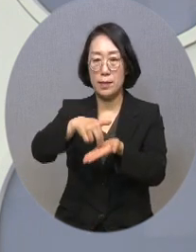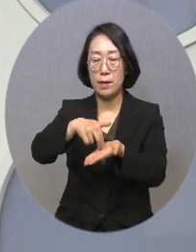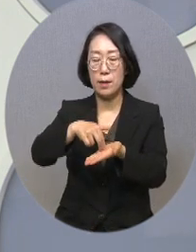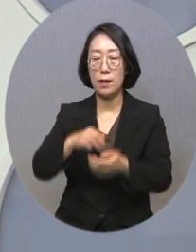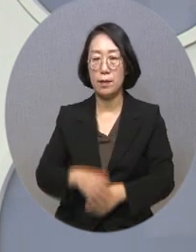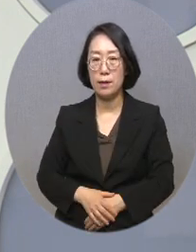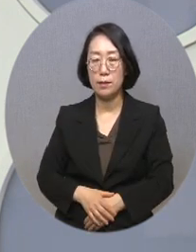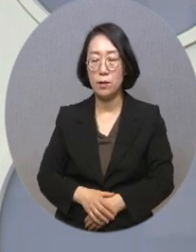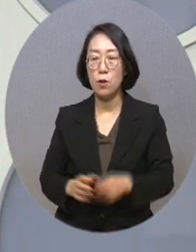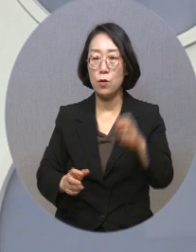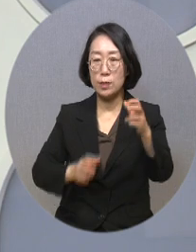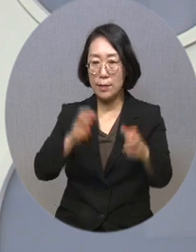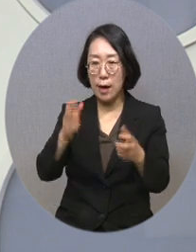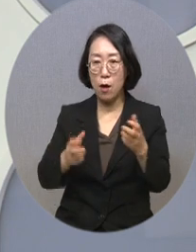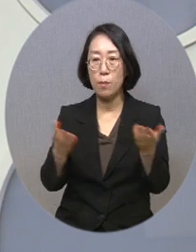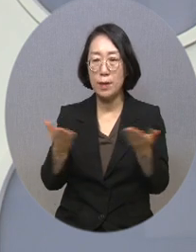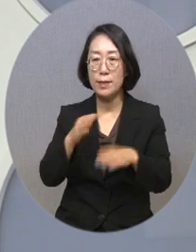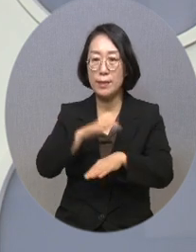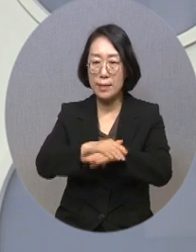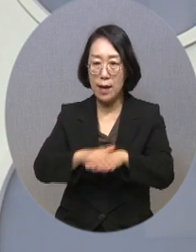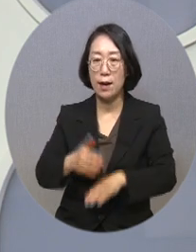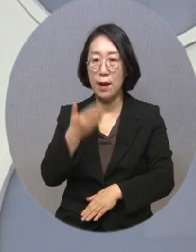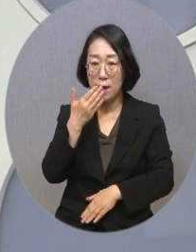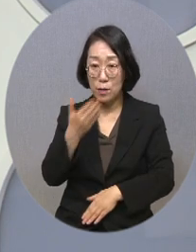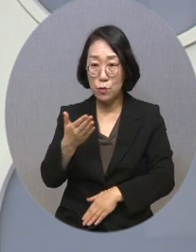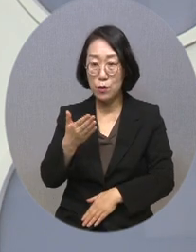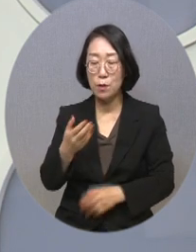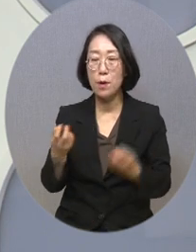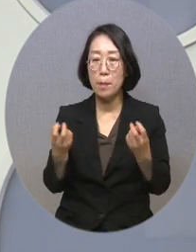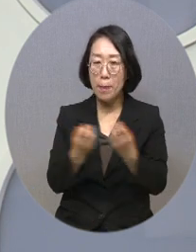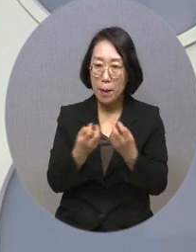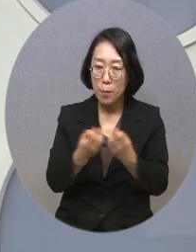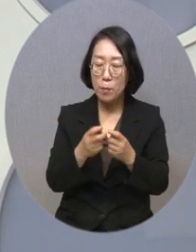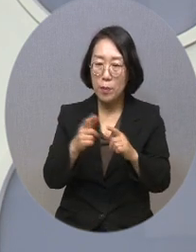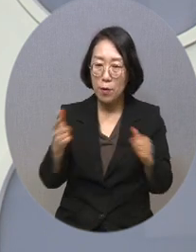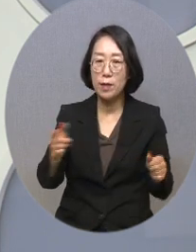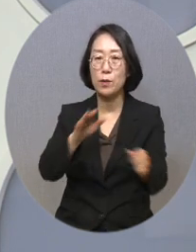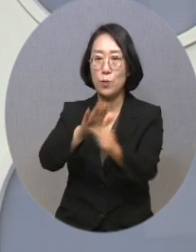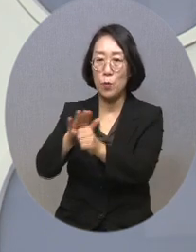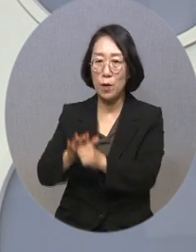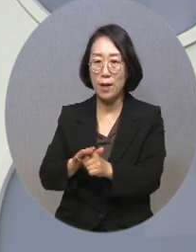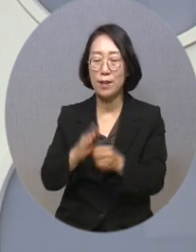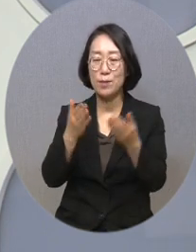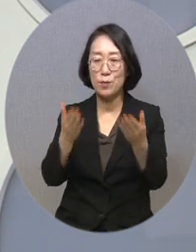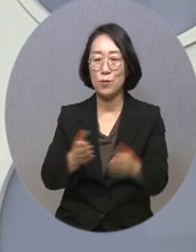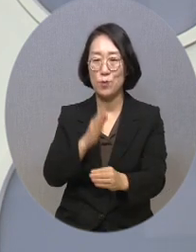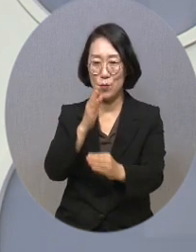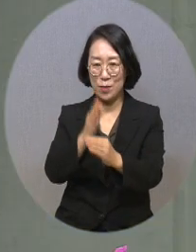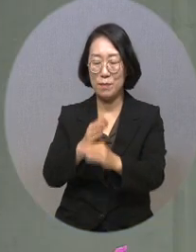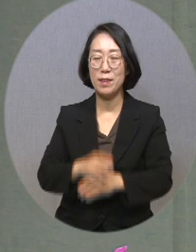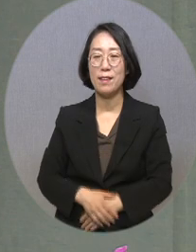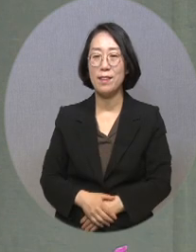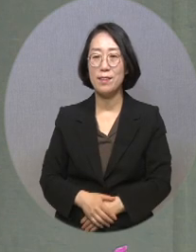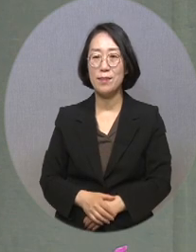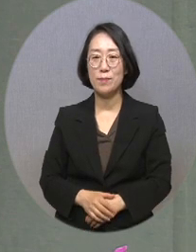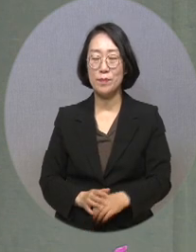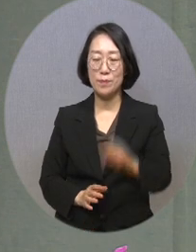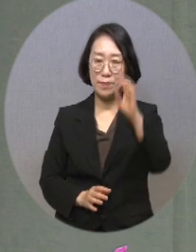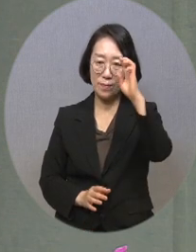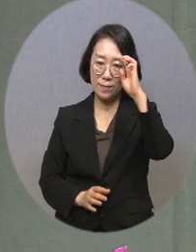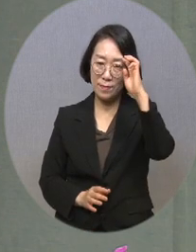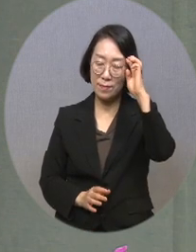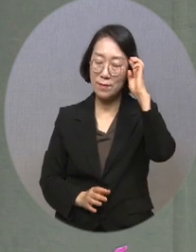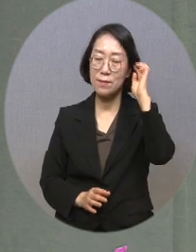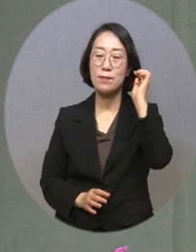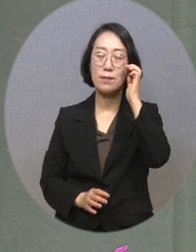이제 사업을 잘 되게 할 수 있는 그런 길을 지금 모색하고 있다. 그 말씀을 드리겠습니다. 그러니까 여러